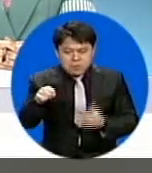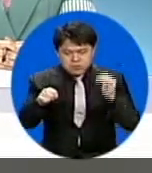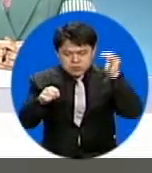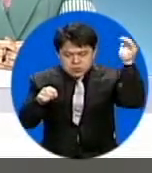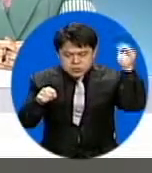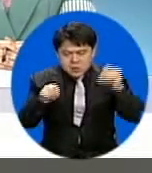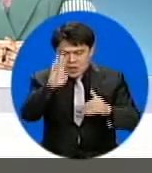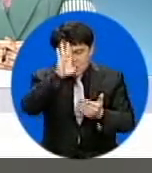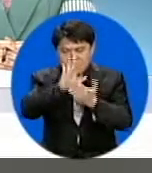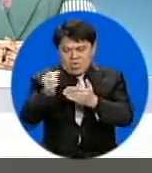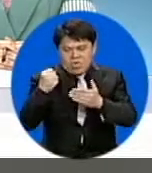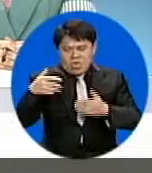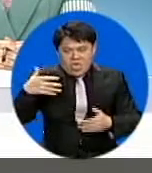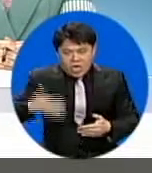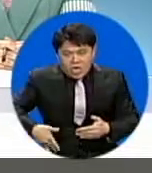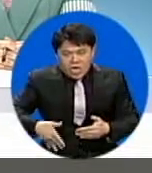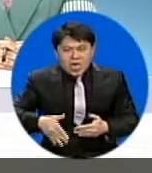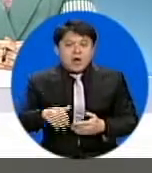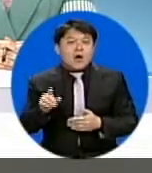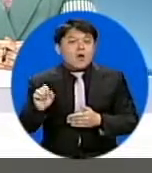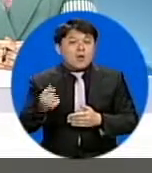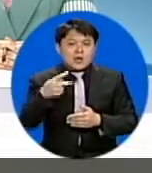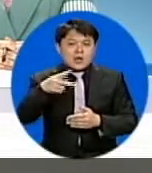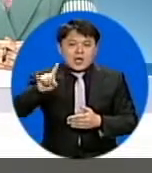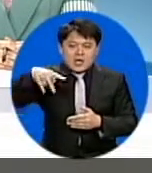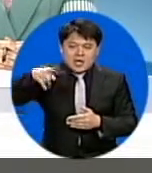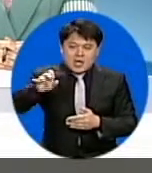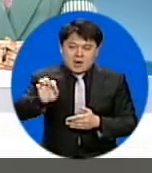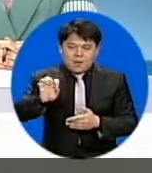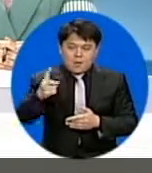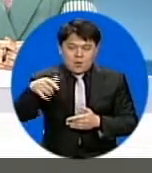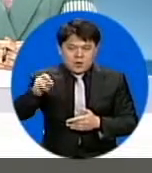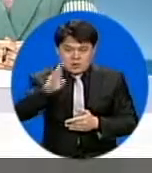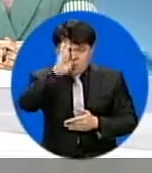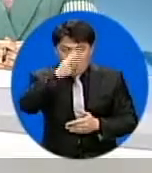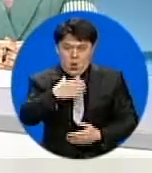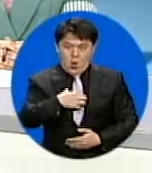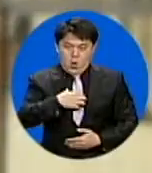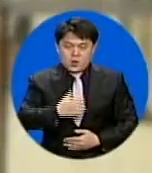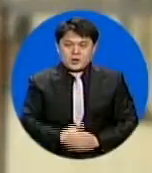면역력이 떨어지면서 대상포진을 일으킬 수 있다고 합니다. 정유린 기자입니다.